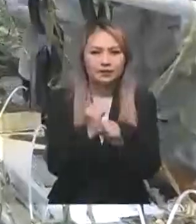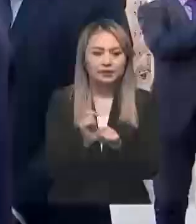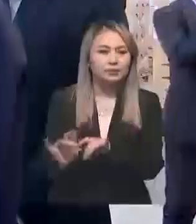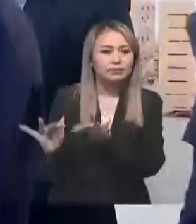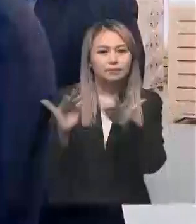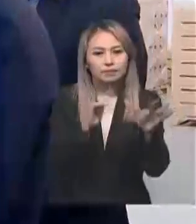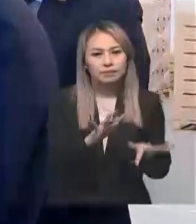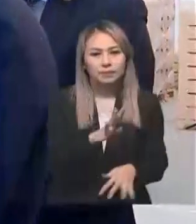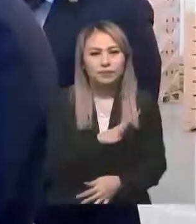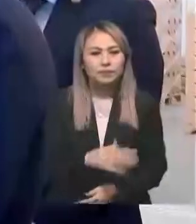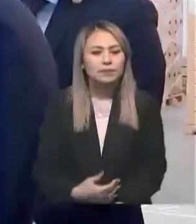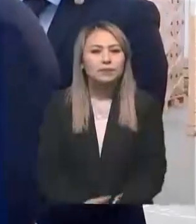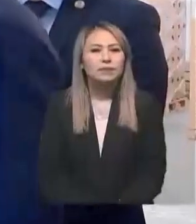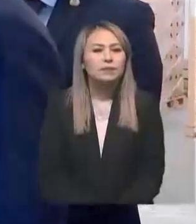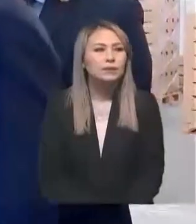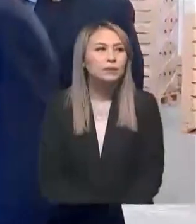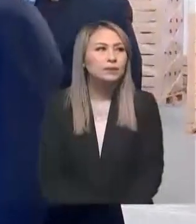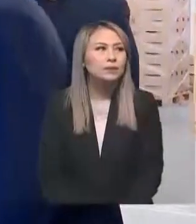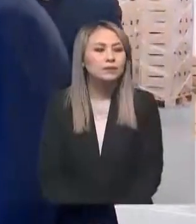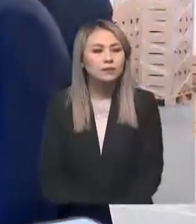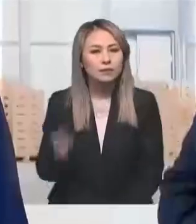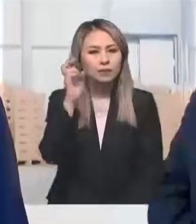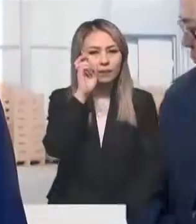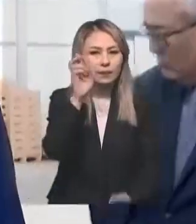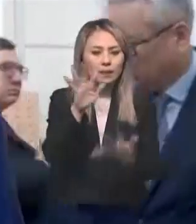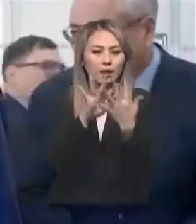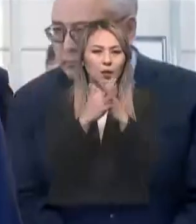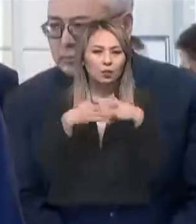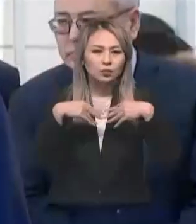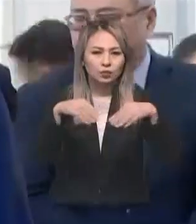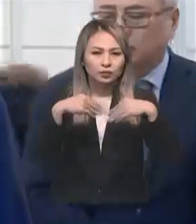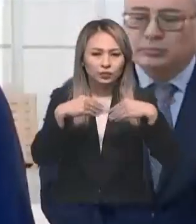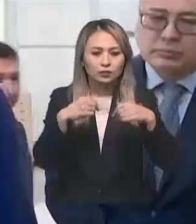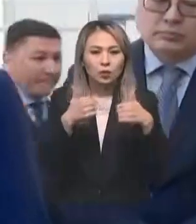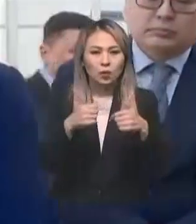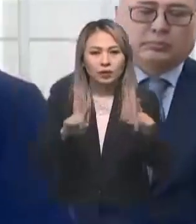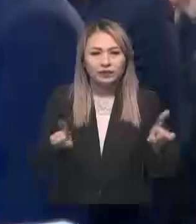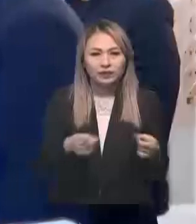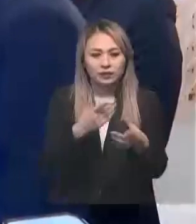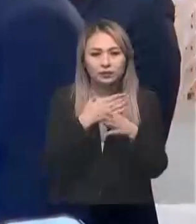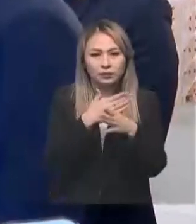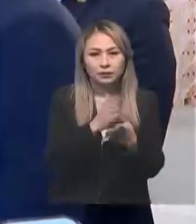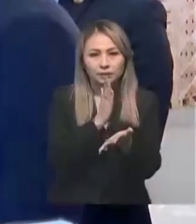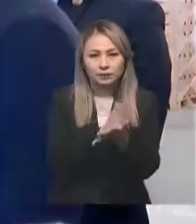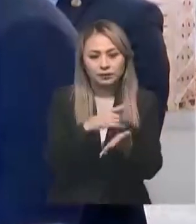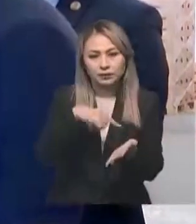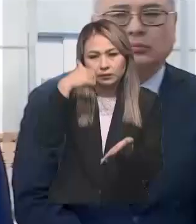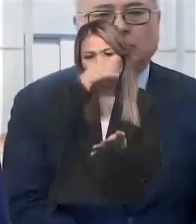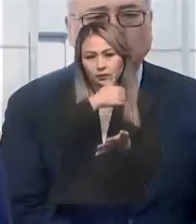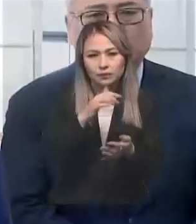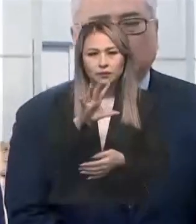көрді. Мемлекет ауыл шаруашылығы саласын жақсы қолдап жатыр. Биылдың өзінде